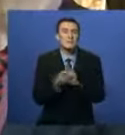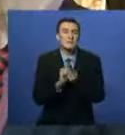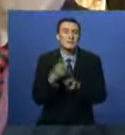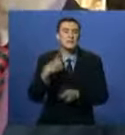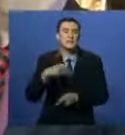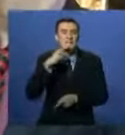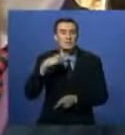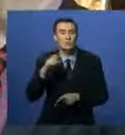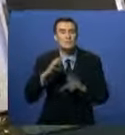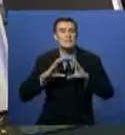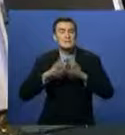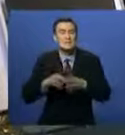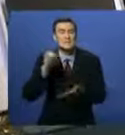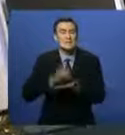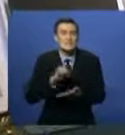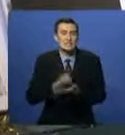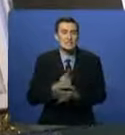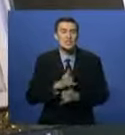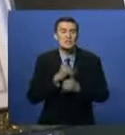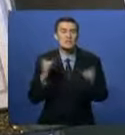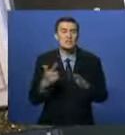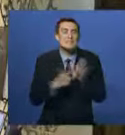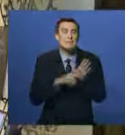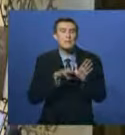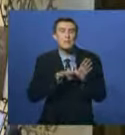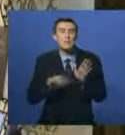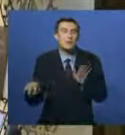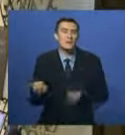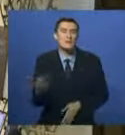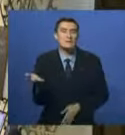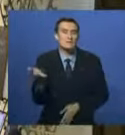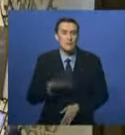20 языков мира и изданы тиражом свыше 7 миллионов экземпляров